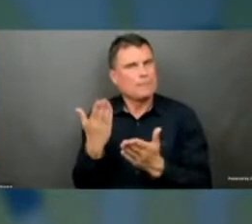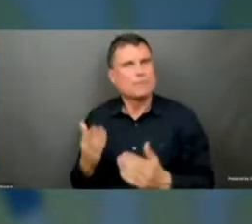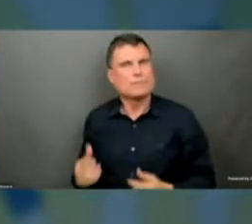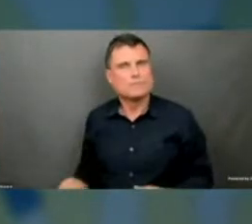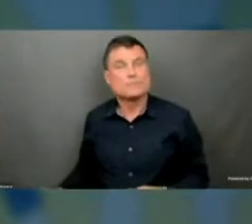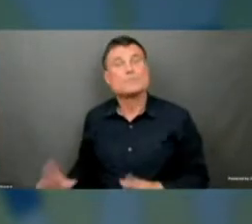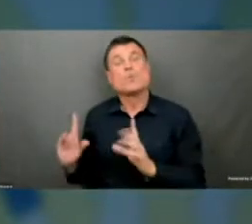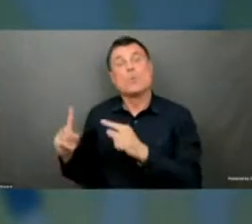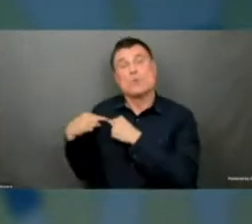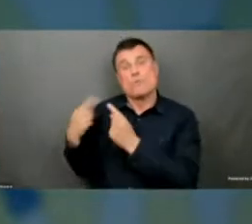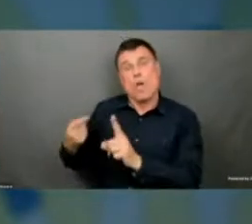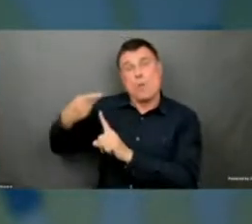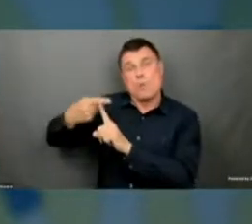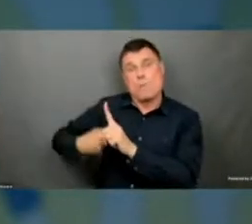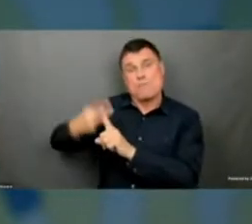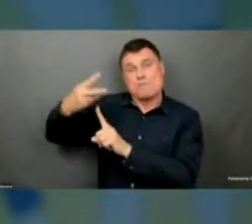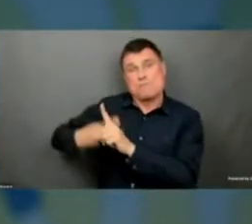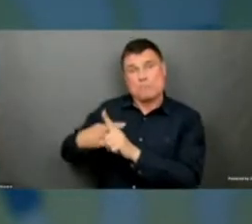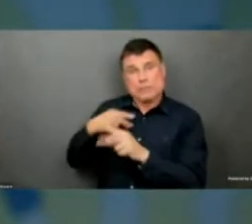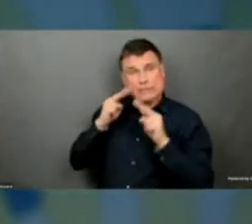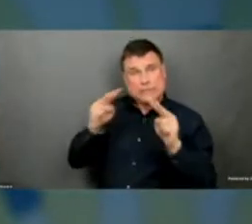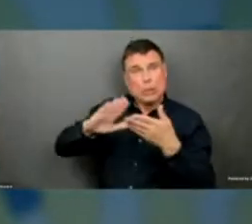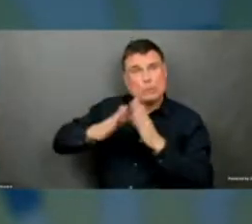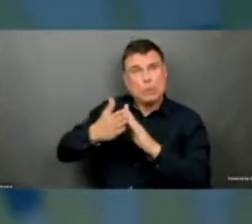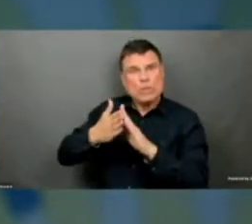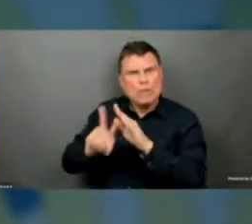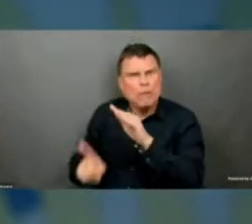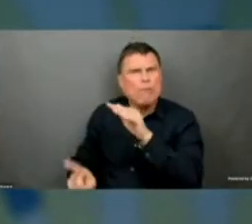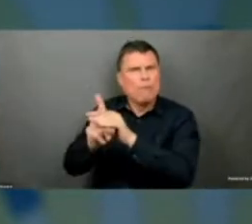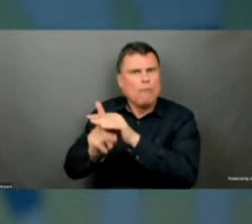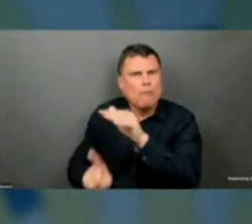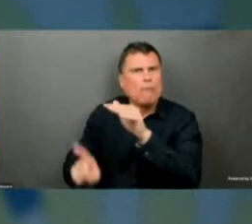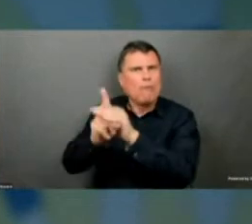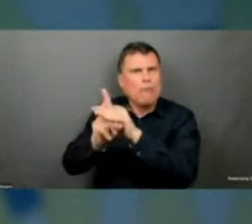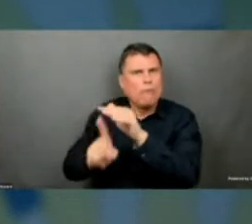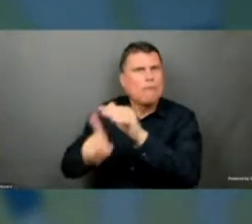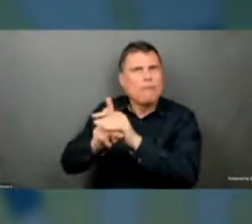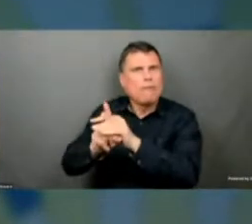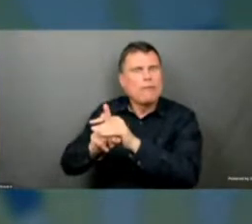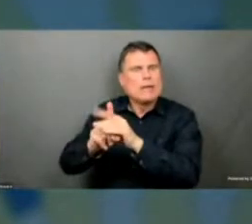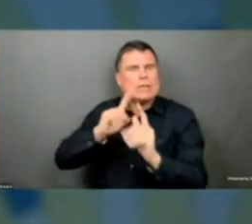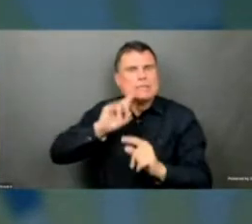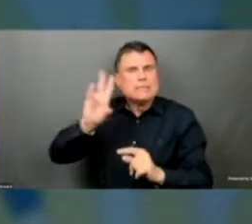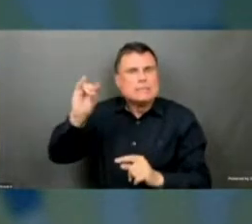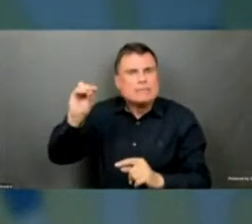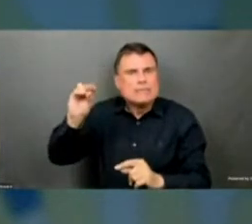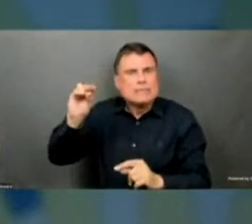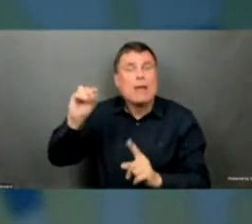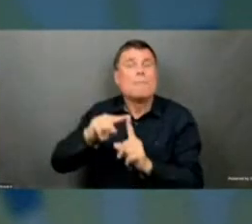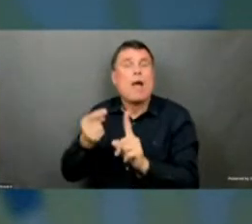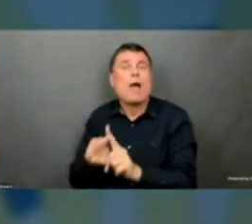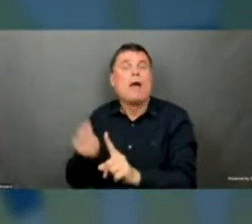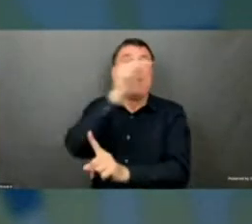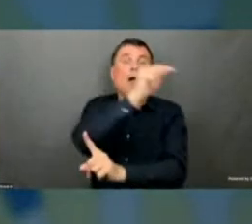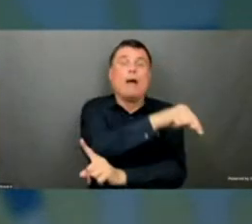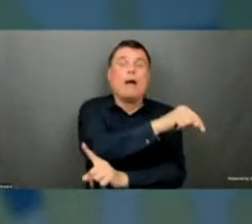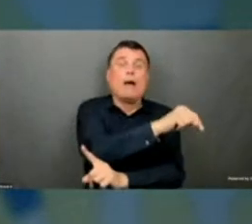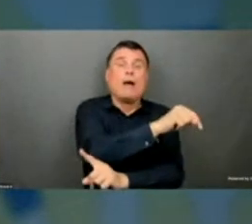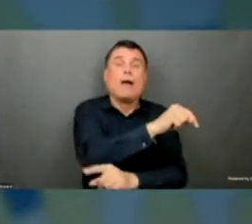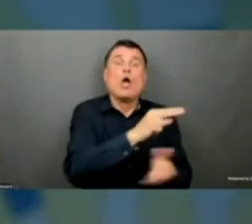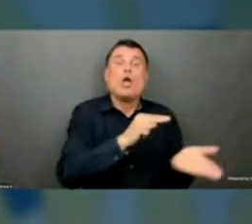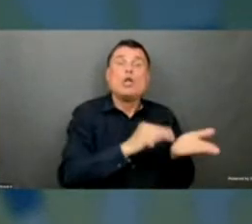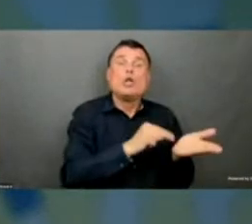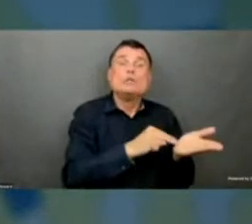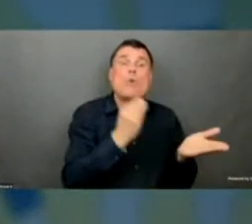的这 in 个 the same 波形 people aged 70 or over, we see this sustained decrease in protection in our long-term care